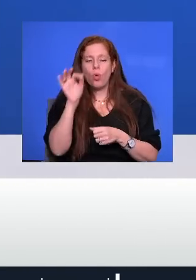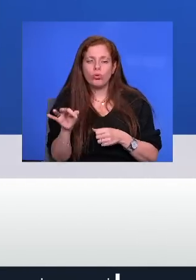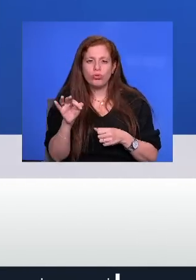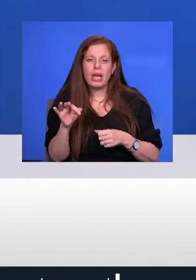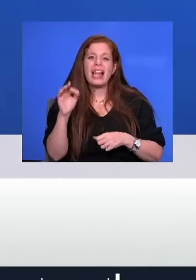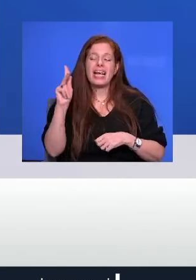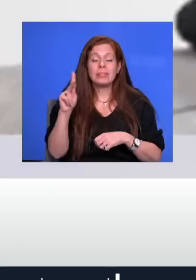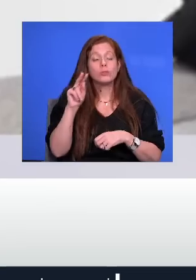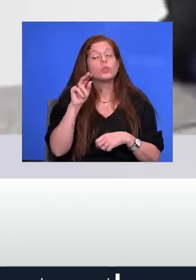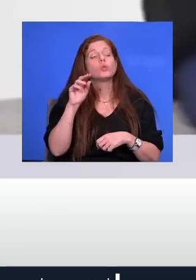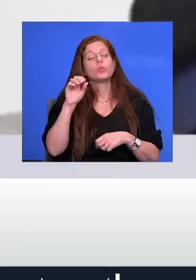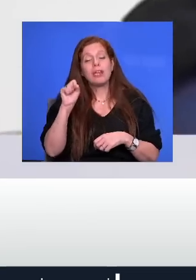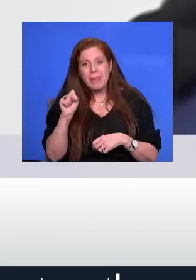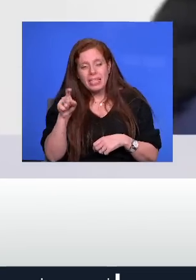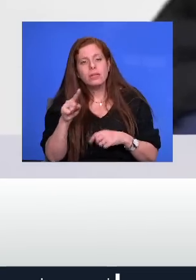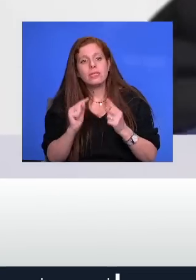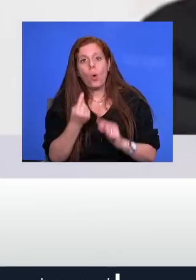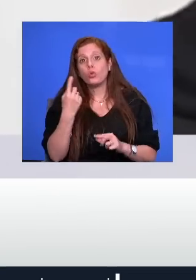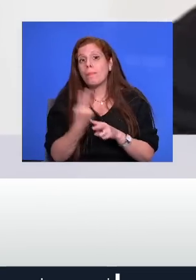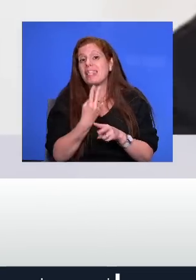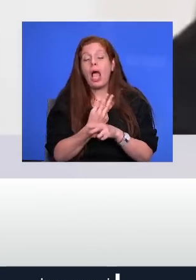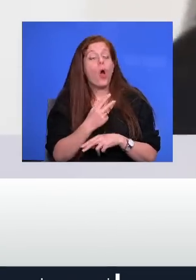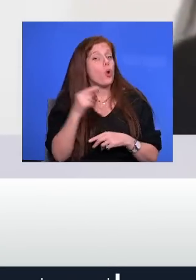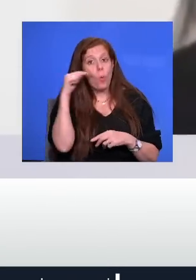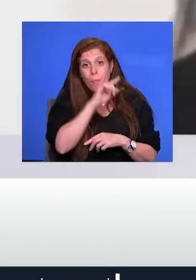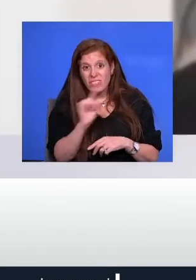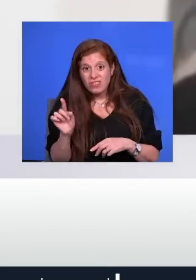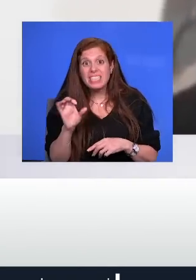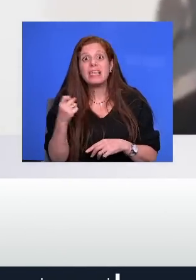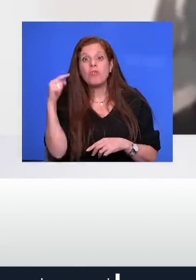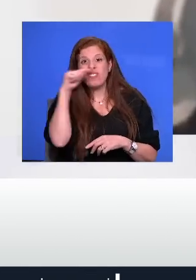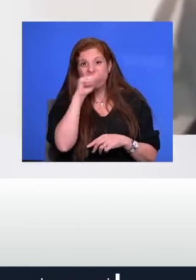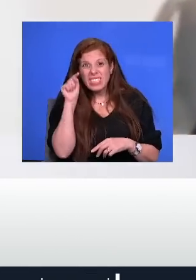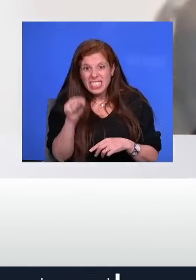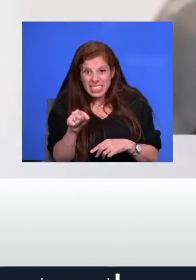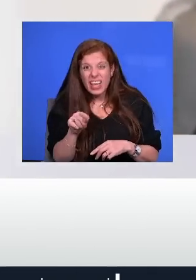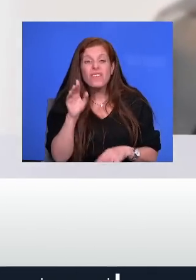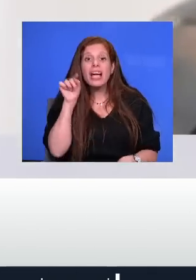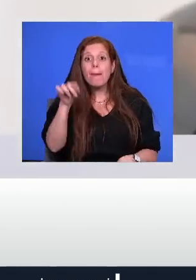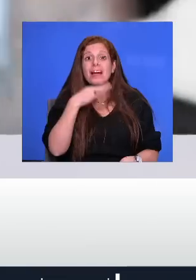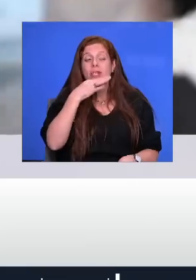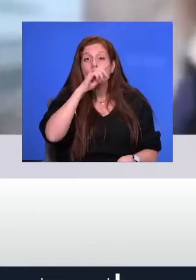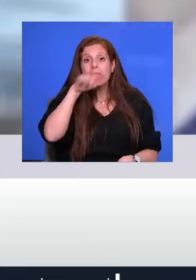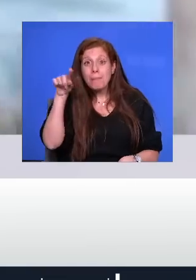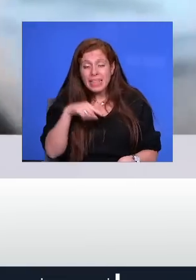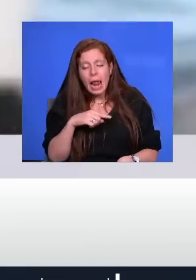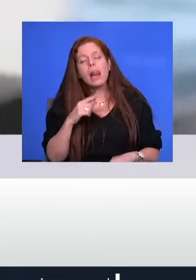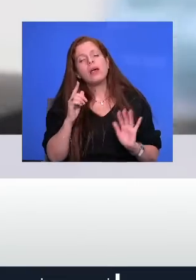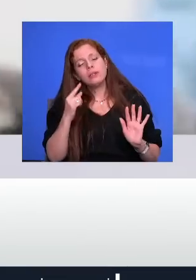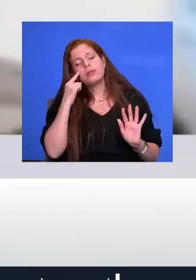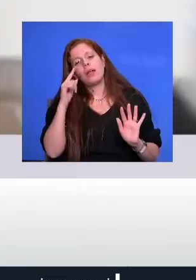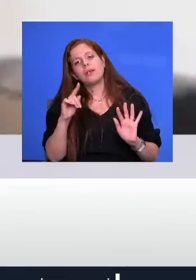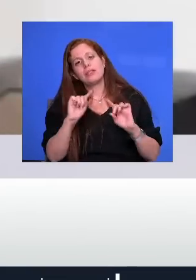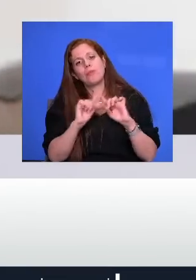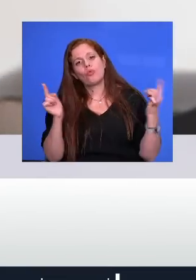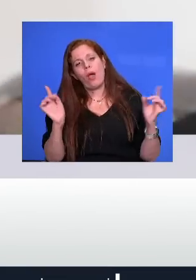סולימני, אירוע שנסראללה בדרך כלל לא מפספס. אם נסראללה יפספס את האירוע הזה וגם אז הנאום מתבטל, אנחנו כנראה נהיה בסיפור אחר,